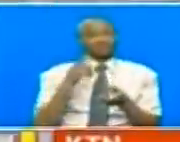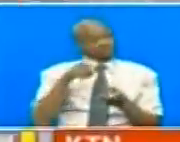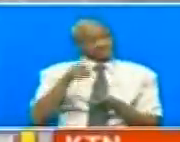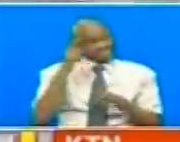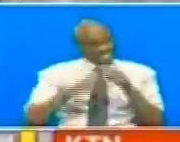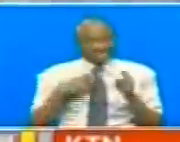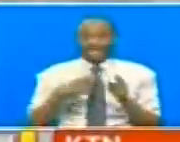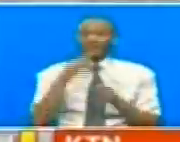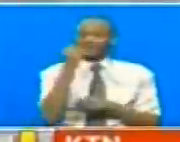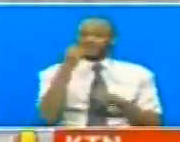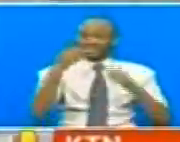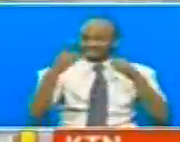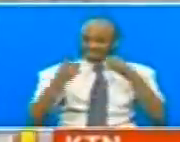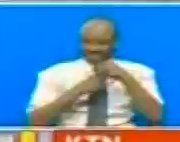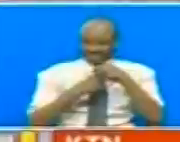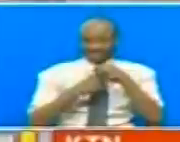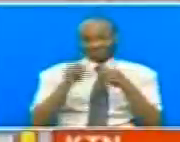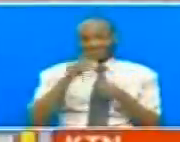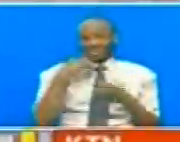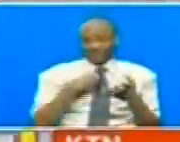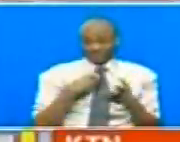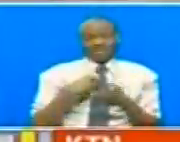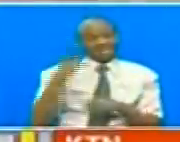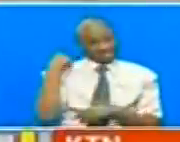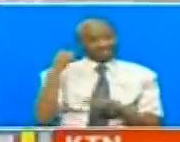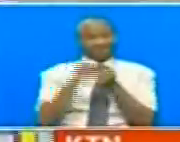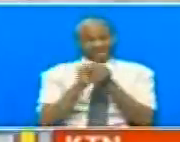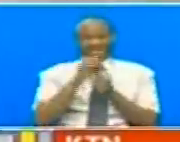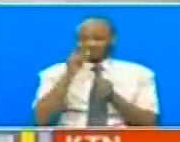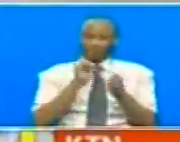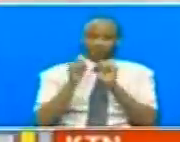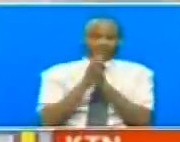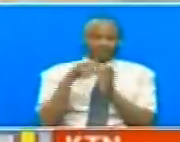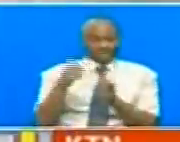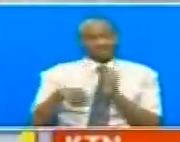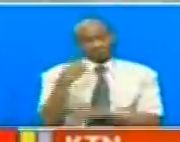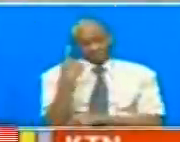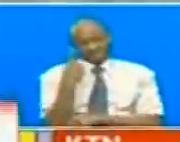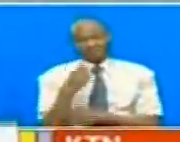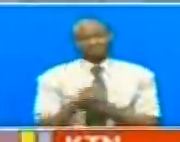wa dakika 59 na sekunde 20 juma lililopita. Lynn Washira, KTN Michezo.